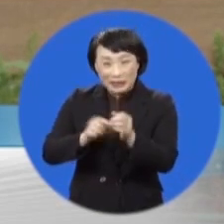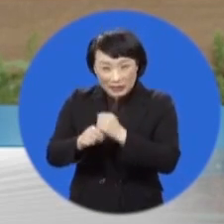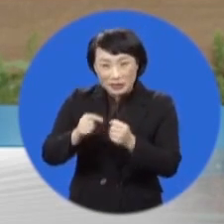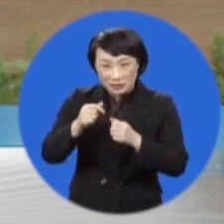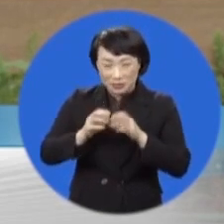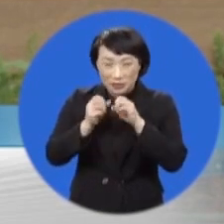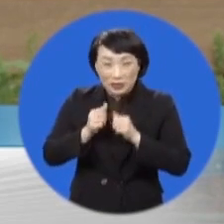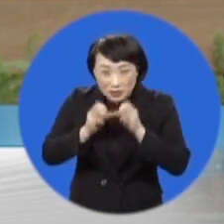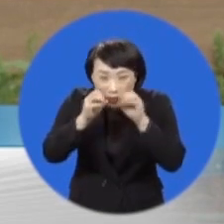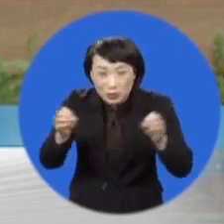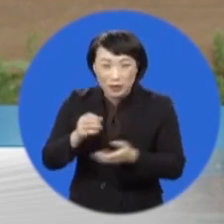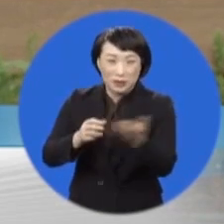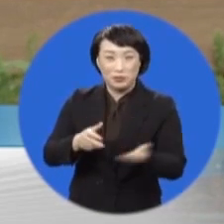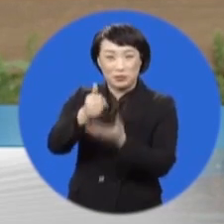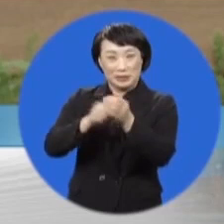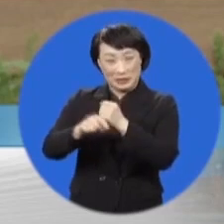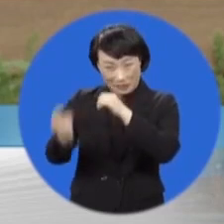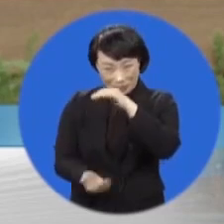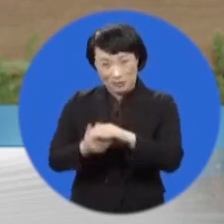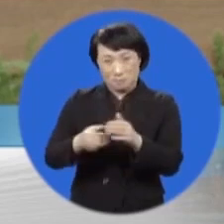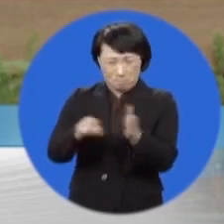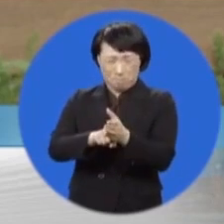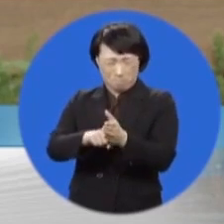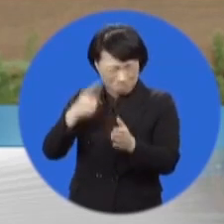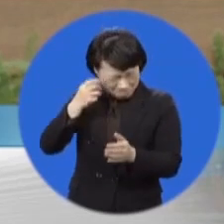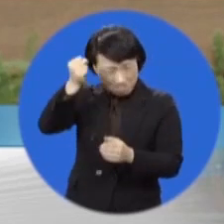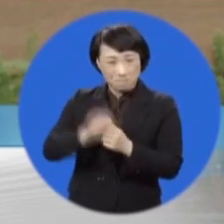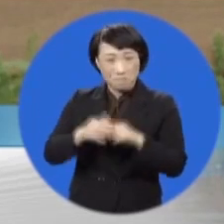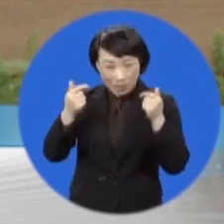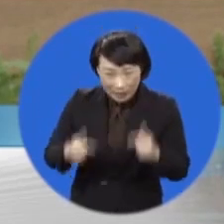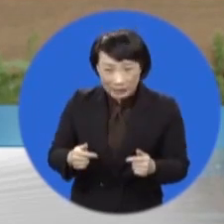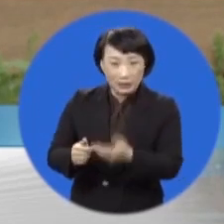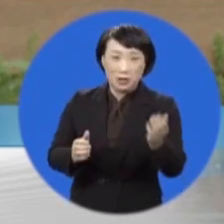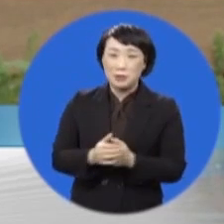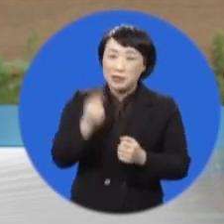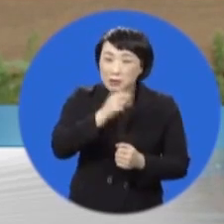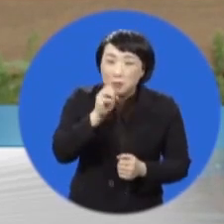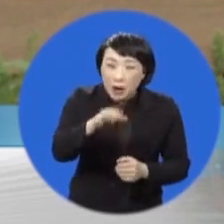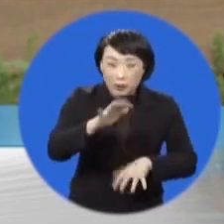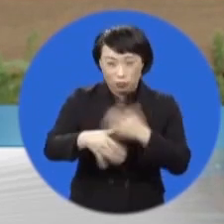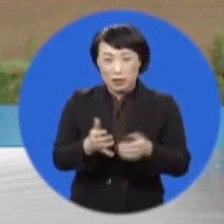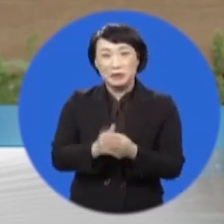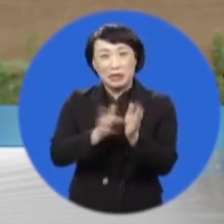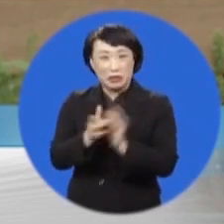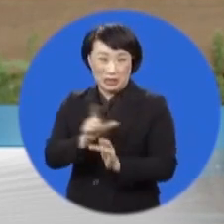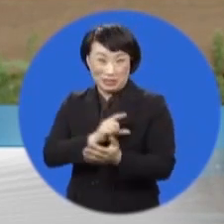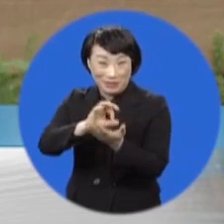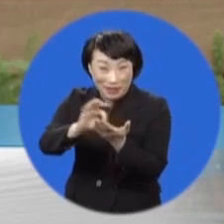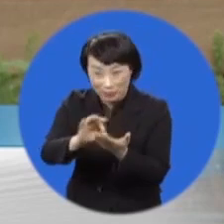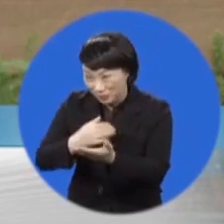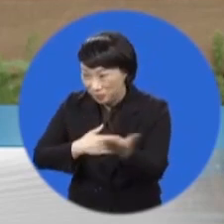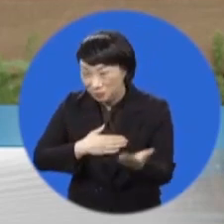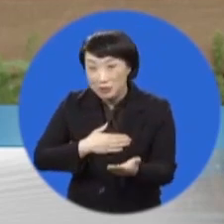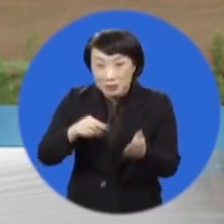전 2 하며 주위에 두준 이룬 이라고 믿고 그리고 항상 이쁠 모르게 예수라는 이름을 사용해서